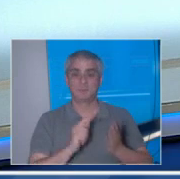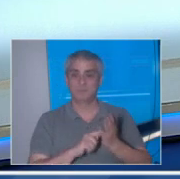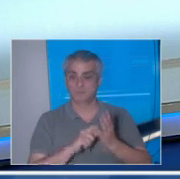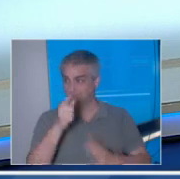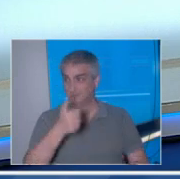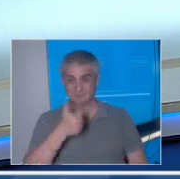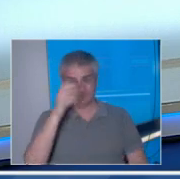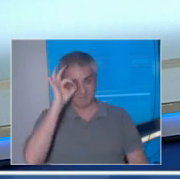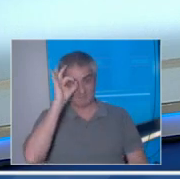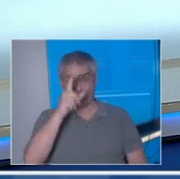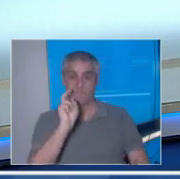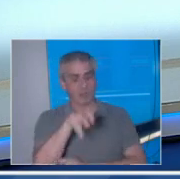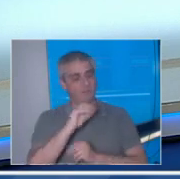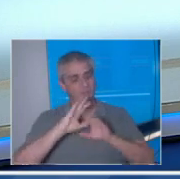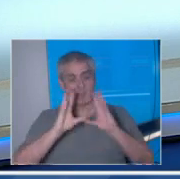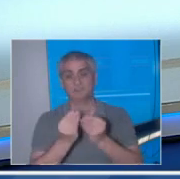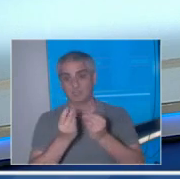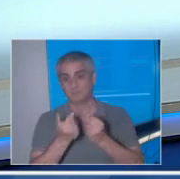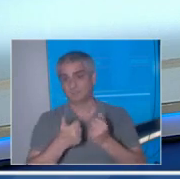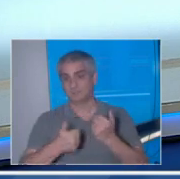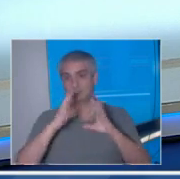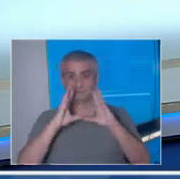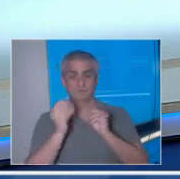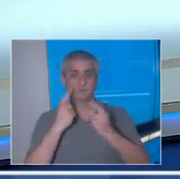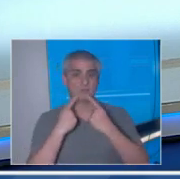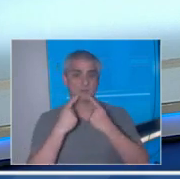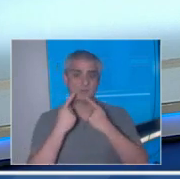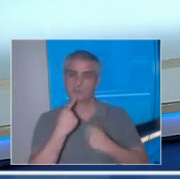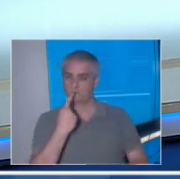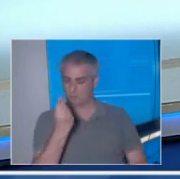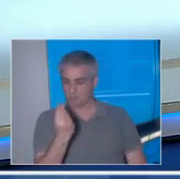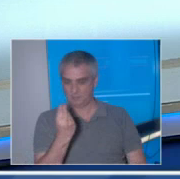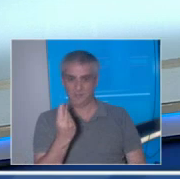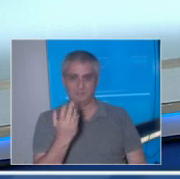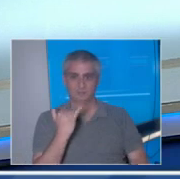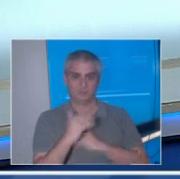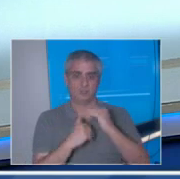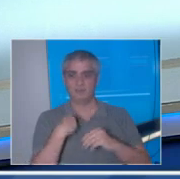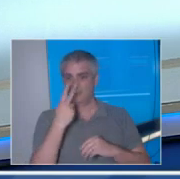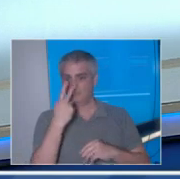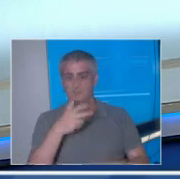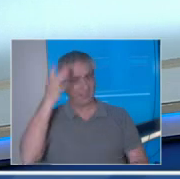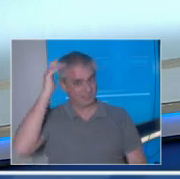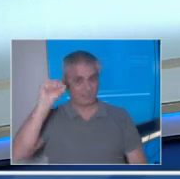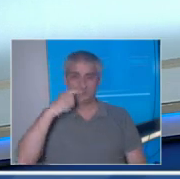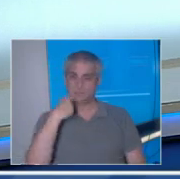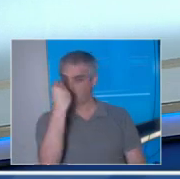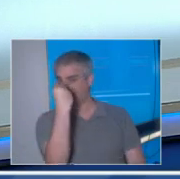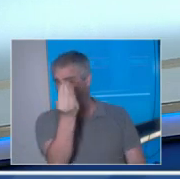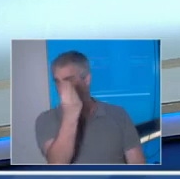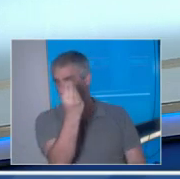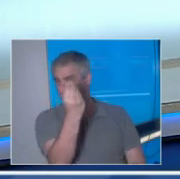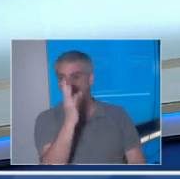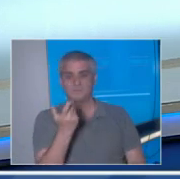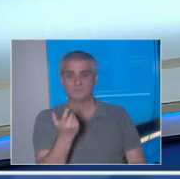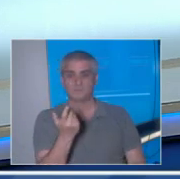וסרלאוף, שעלה כדי לסכם, כשר מסכם של הדיון, אמרו לו, רק באיזשהו שלב גם ראיתי את איתמר בן גביר נכנס, עושה לו... מה